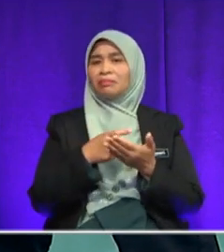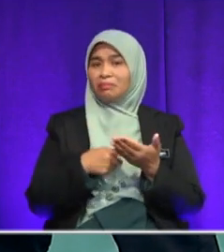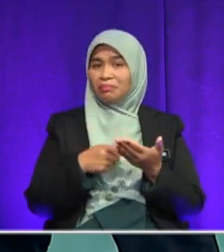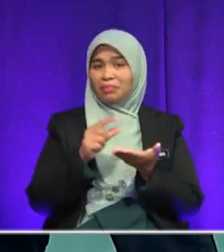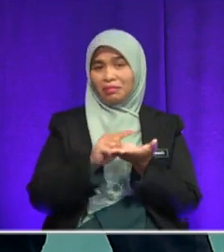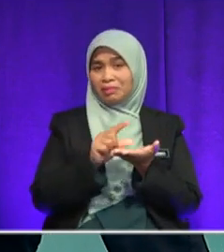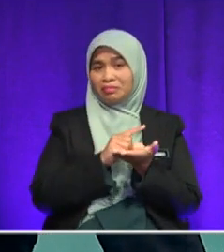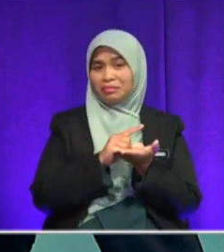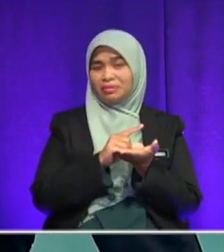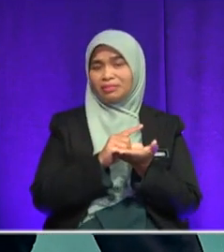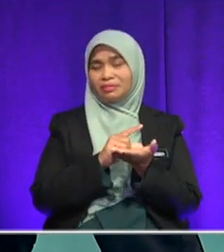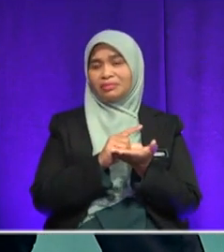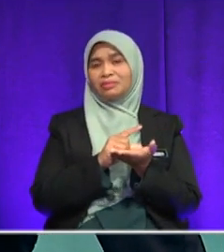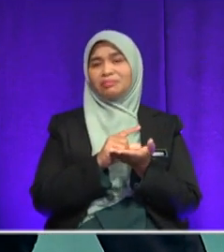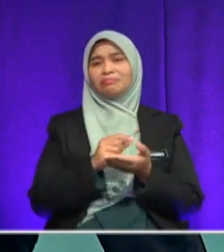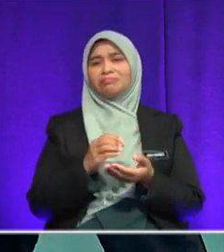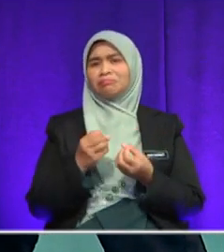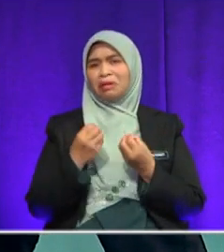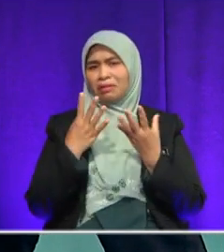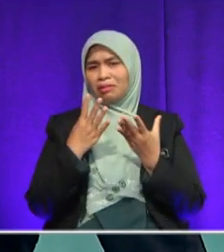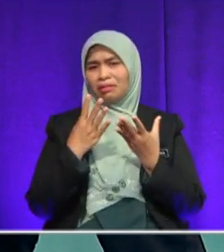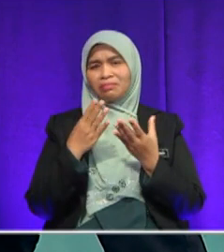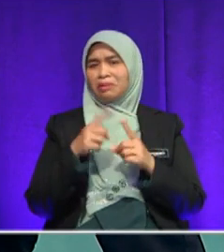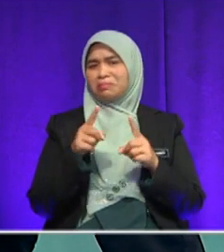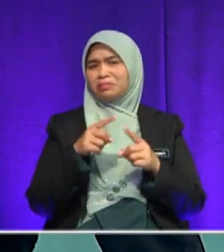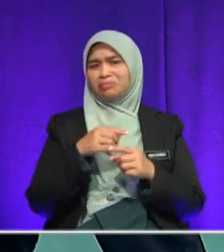dia tidak ada berminat terhadap barang tersebut,